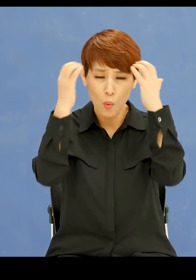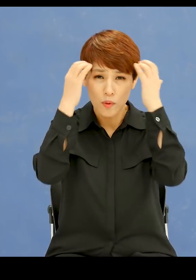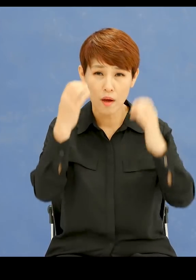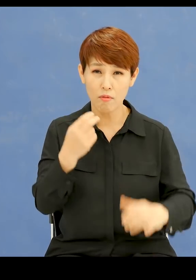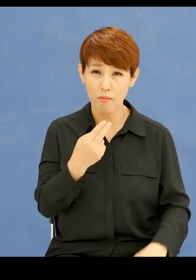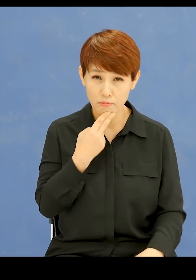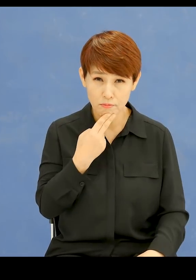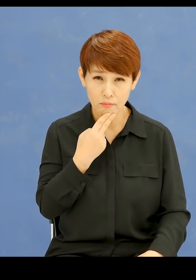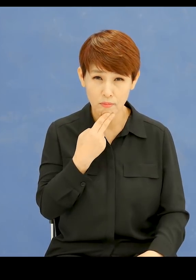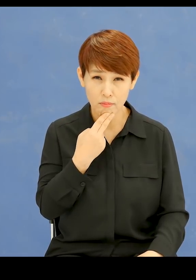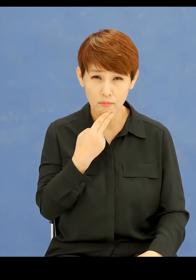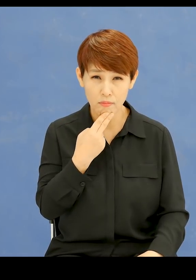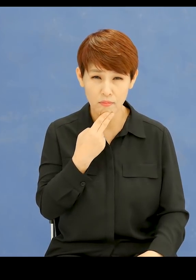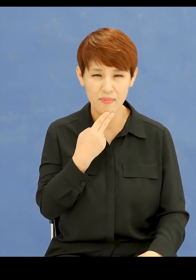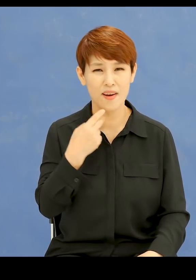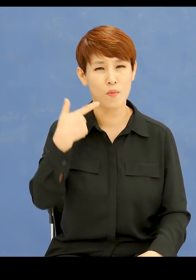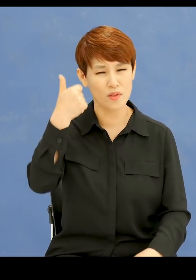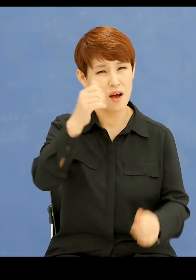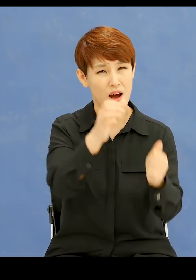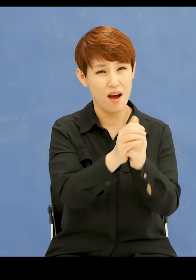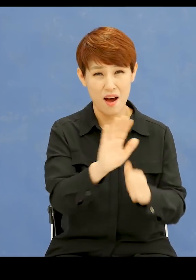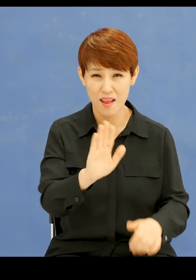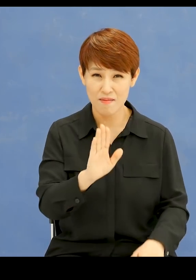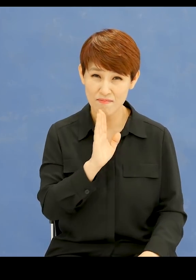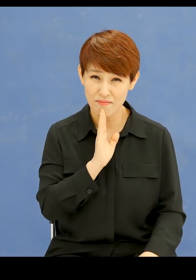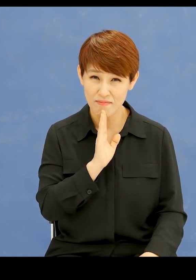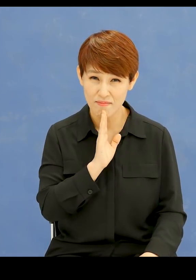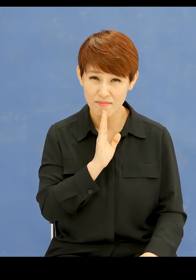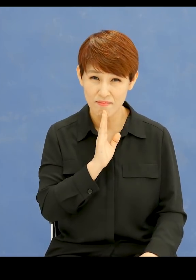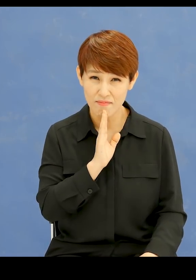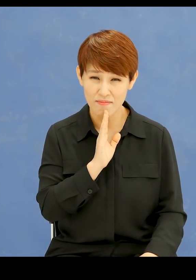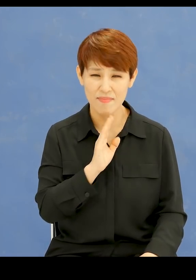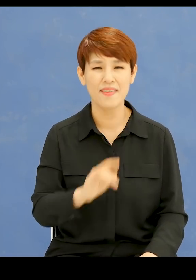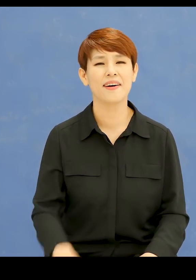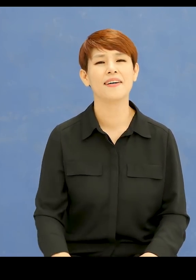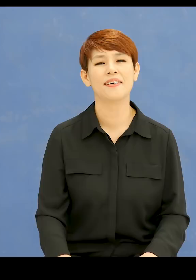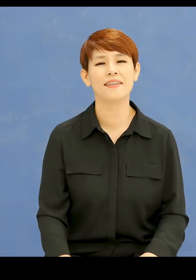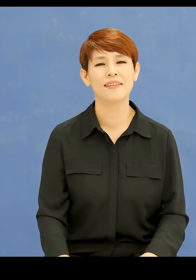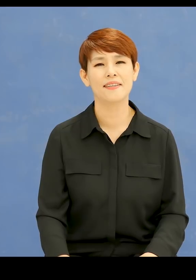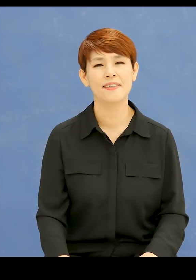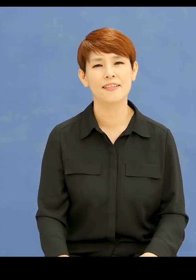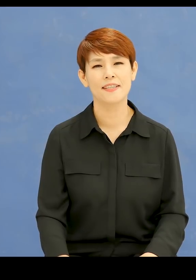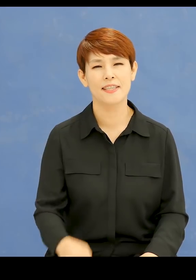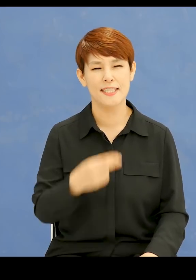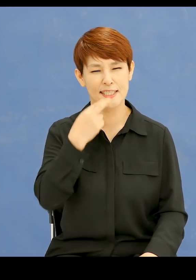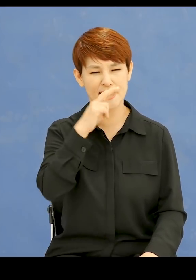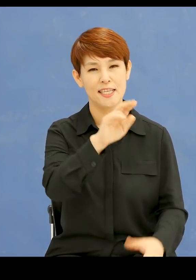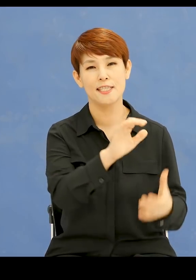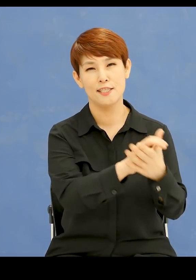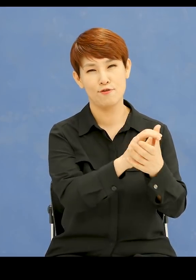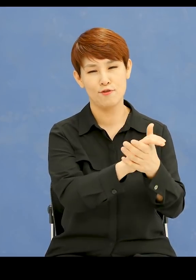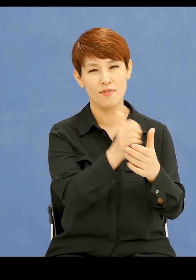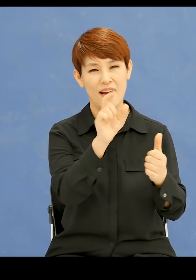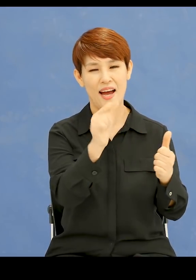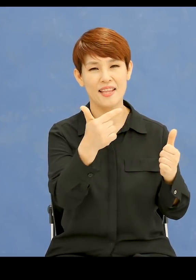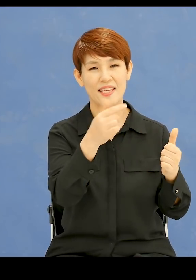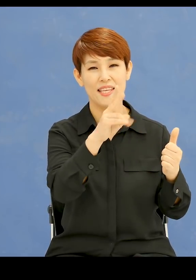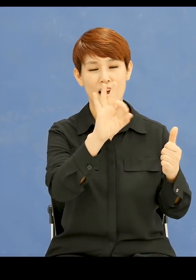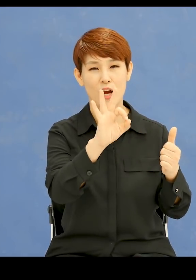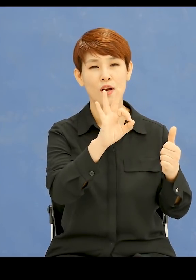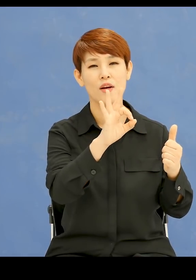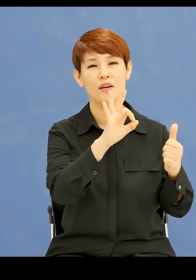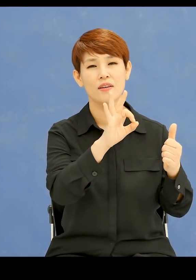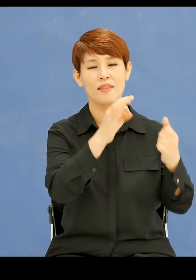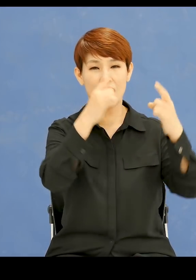없었다면 목사님이 안 됐을까요? 네, 제가 제일 친한 친구 중에 그 한양대학교 색소폰 교수